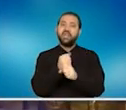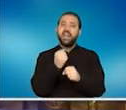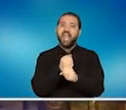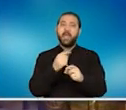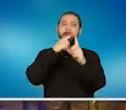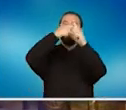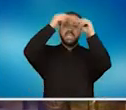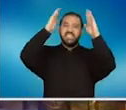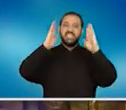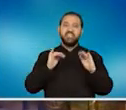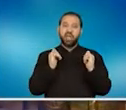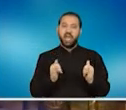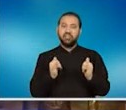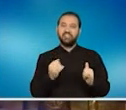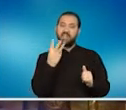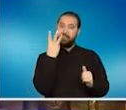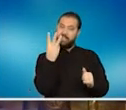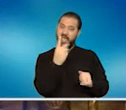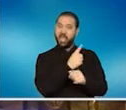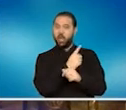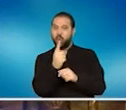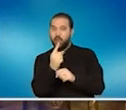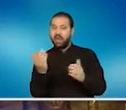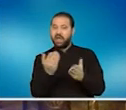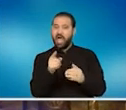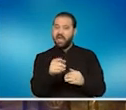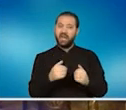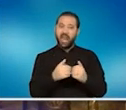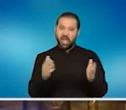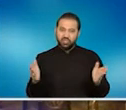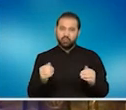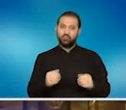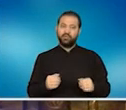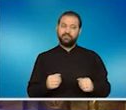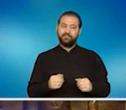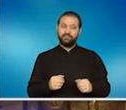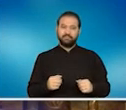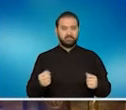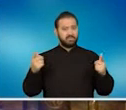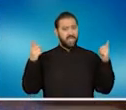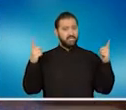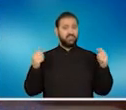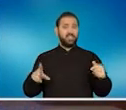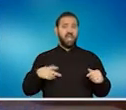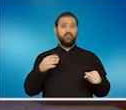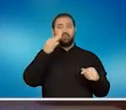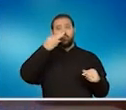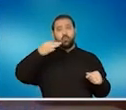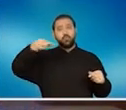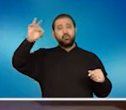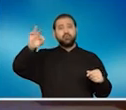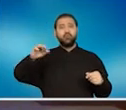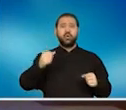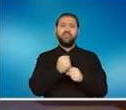Iată, aceste trei lucrări sau lucrările pe care el le-a început, le-a și desăvârșit, a fost foarte ușor